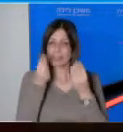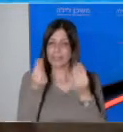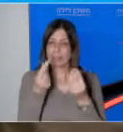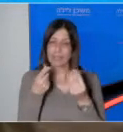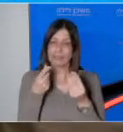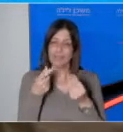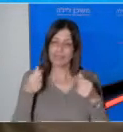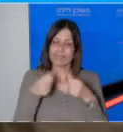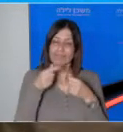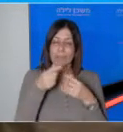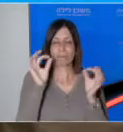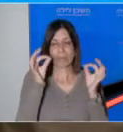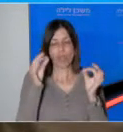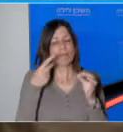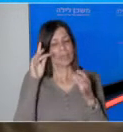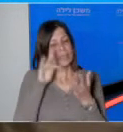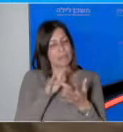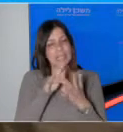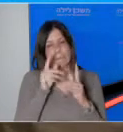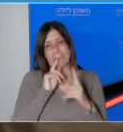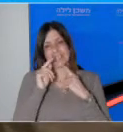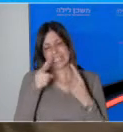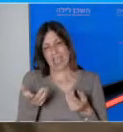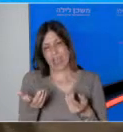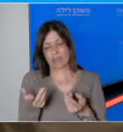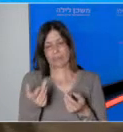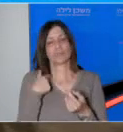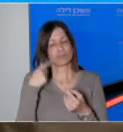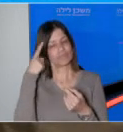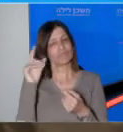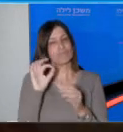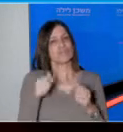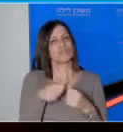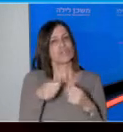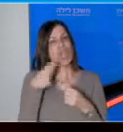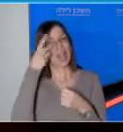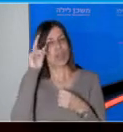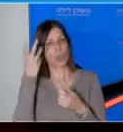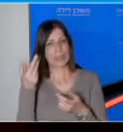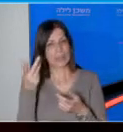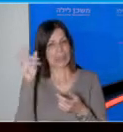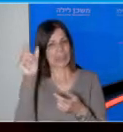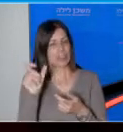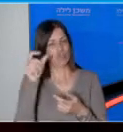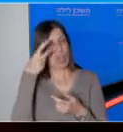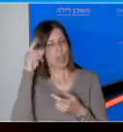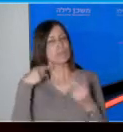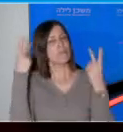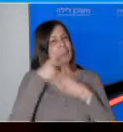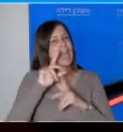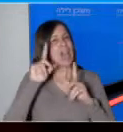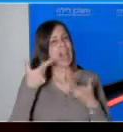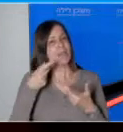ובמיוחד קיימים מאוד בשיח. אני חושבת שהיא, מבחינת הליכודניקים, יש לה, אני מבינה למה הליכודניקים